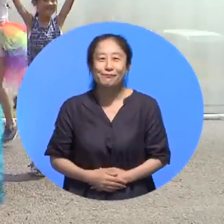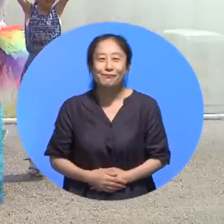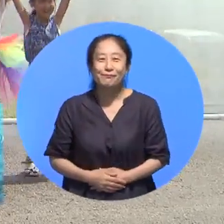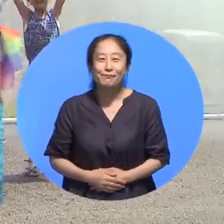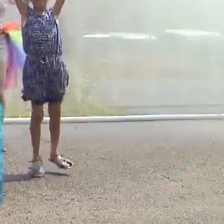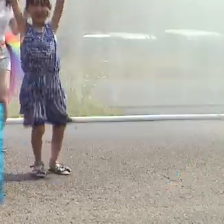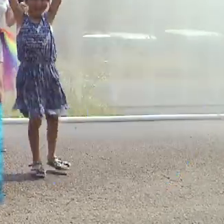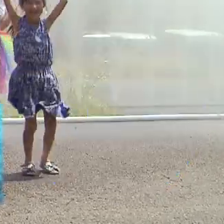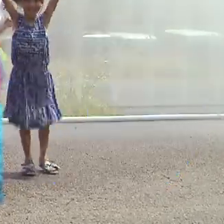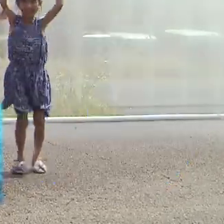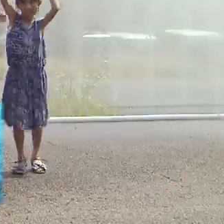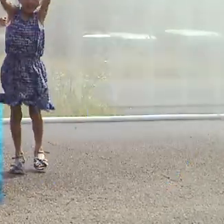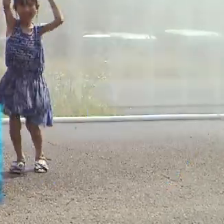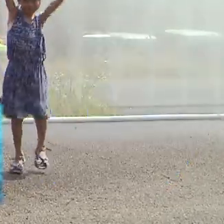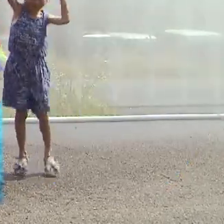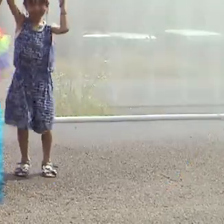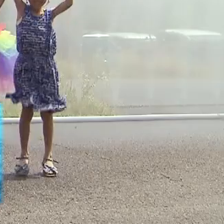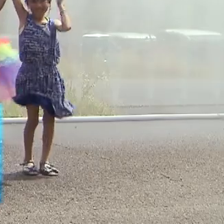イエー